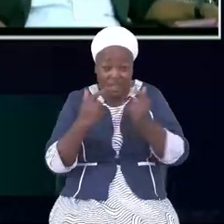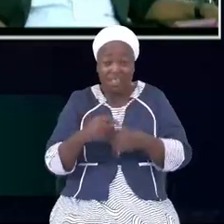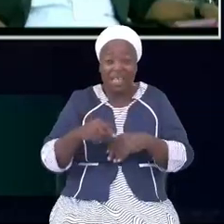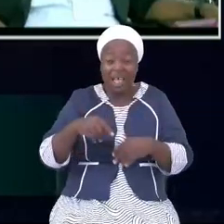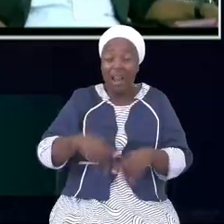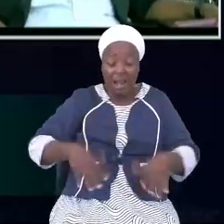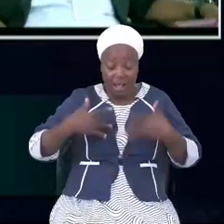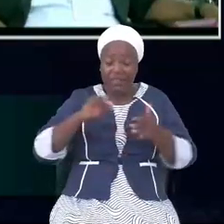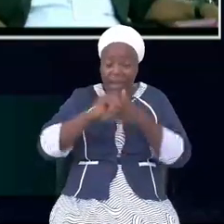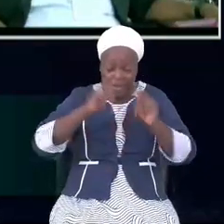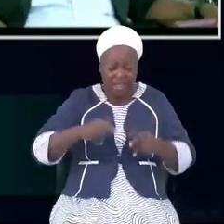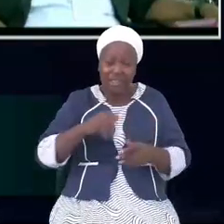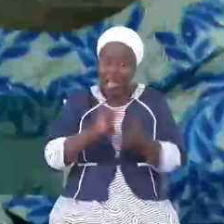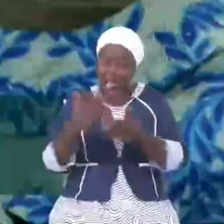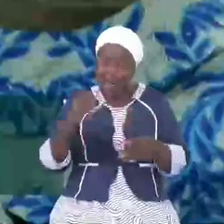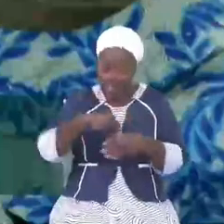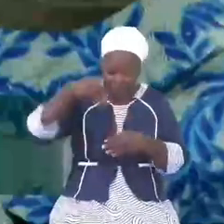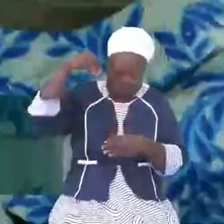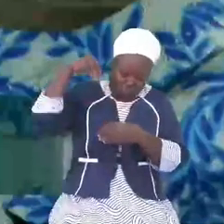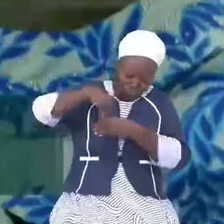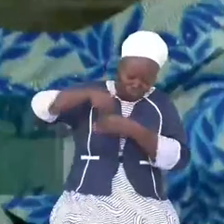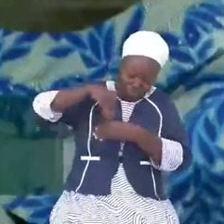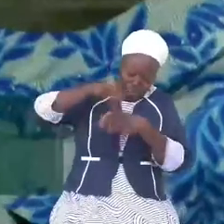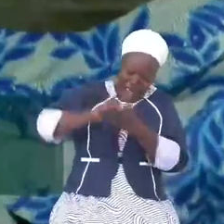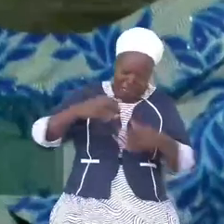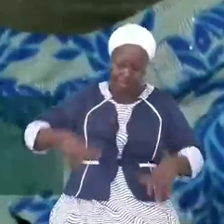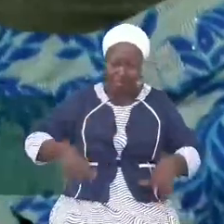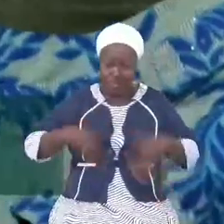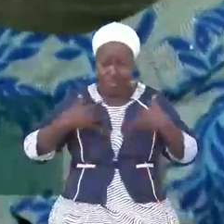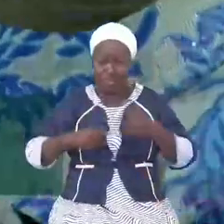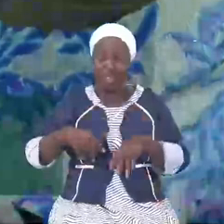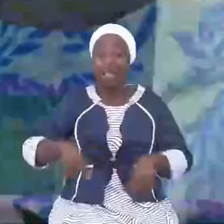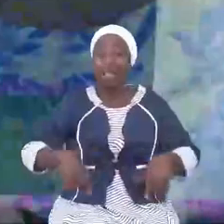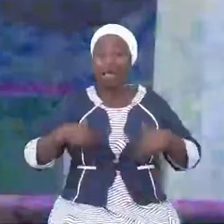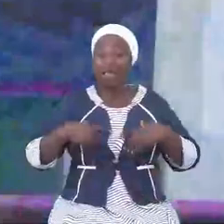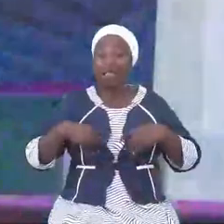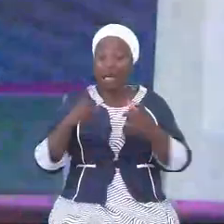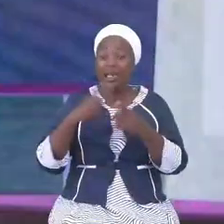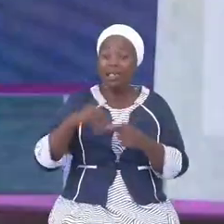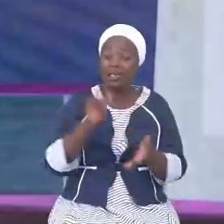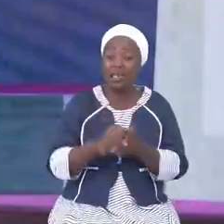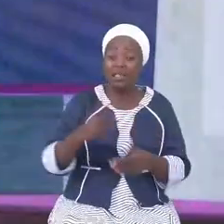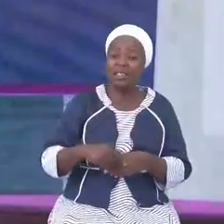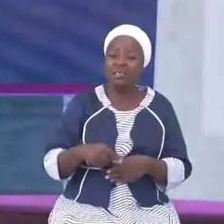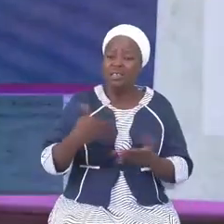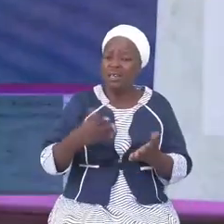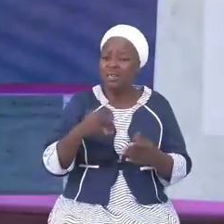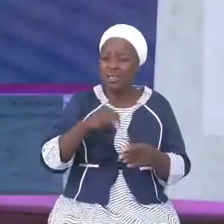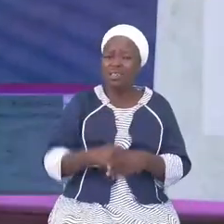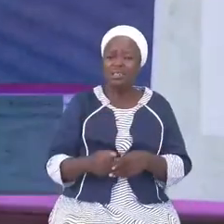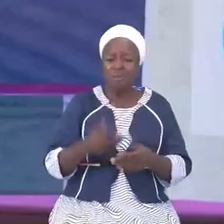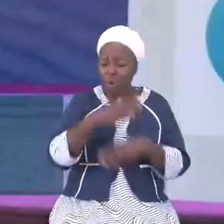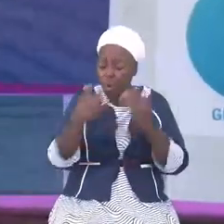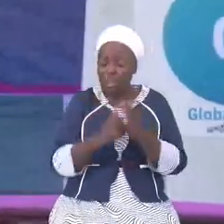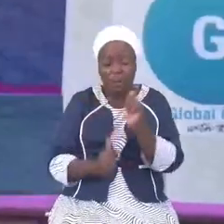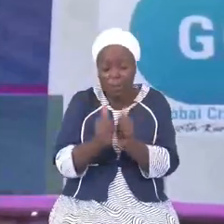que cette chose a englouti les désirs de la personne, la poursuite de la personne. Il